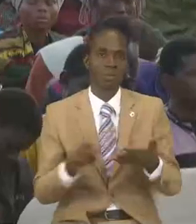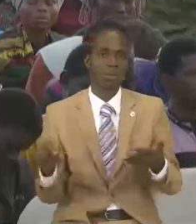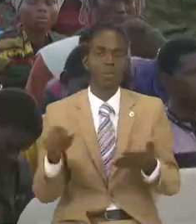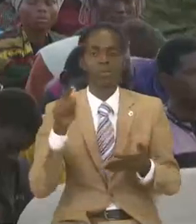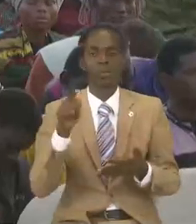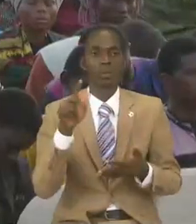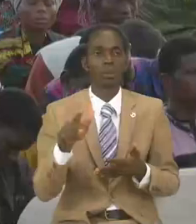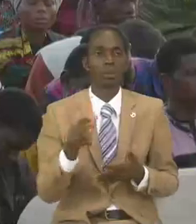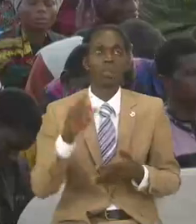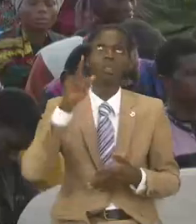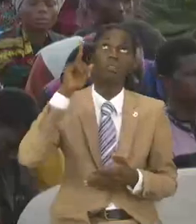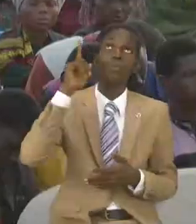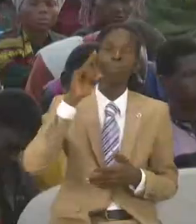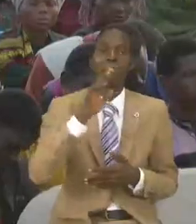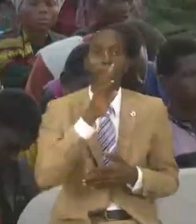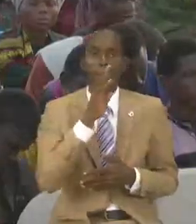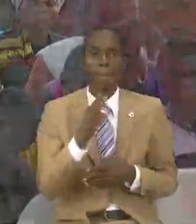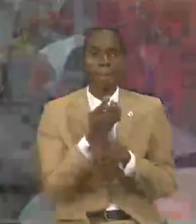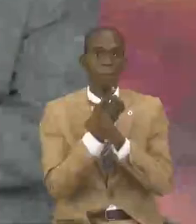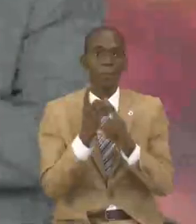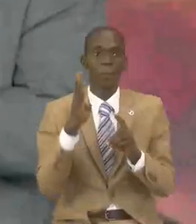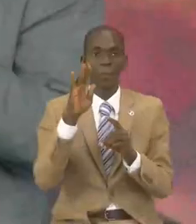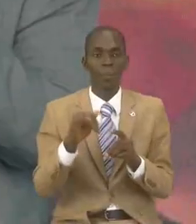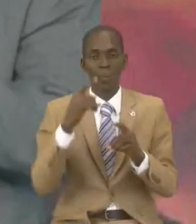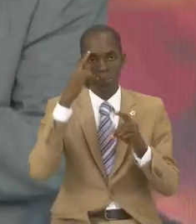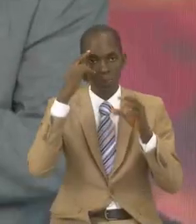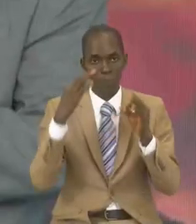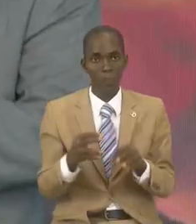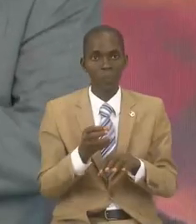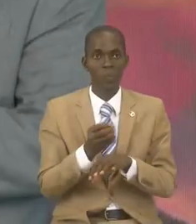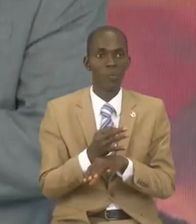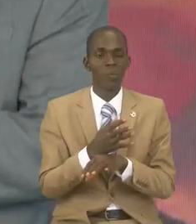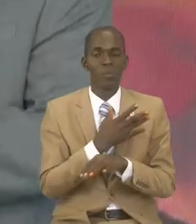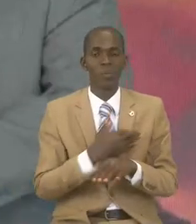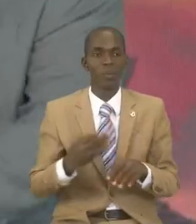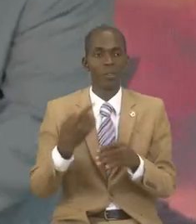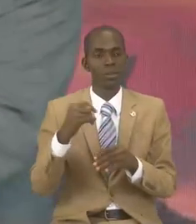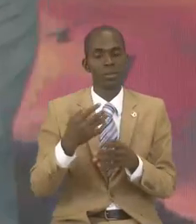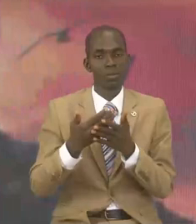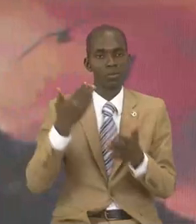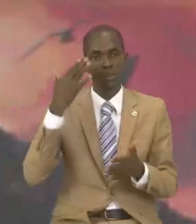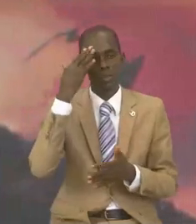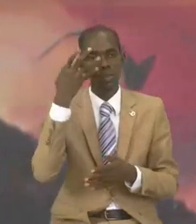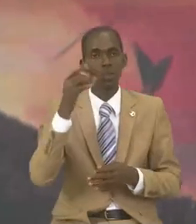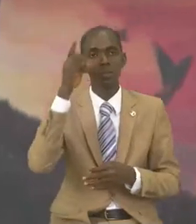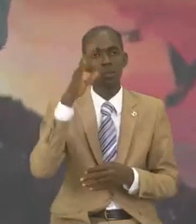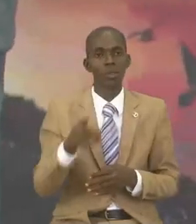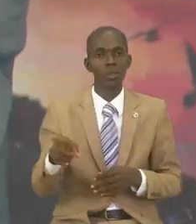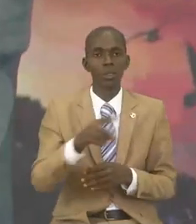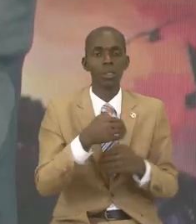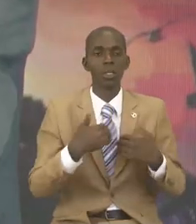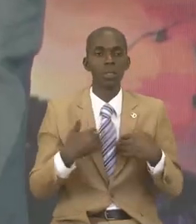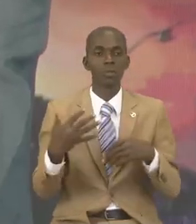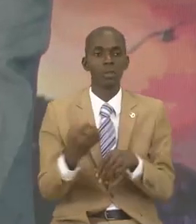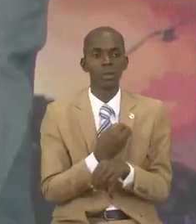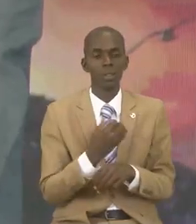23. Cet homme, livré selon le dessein, arrêté et selon la préscience de Dieu, vous